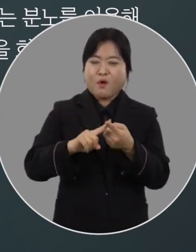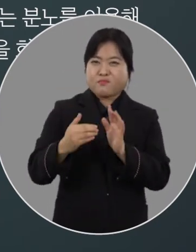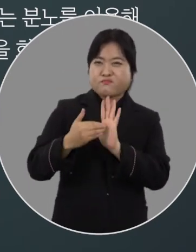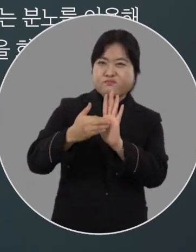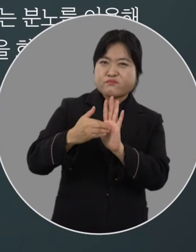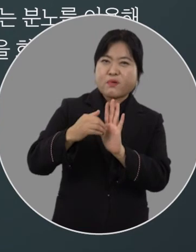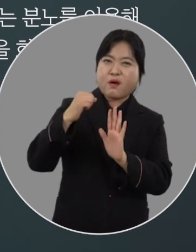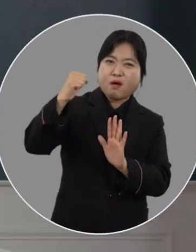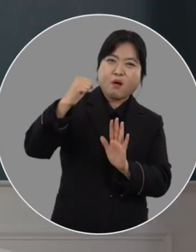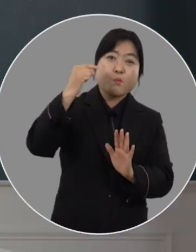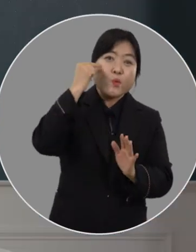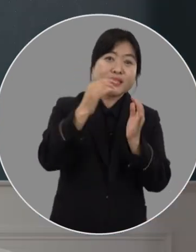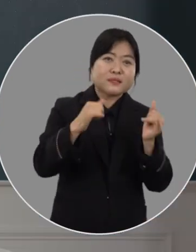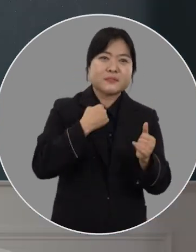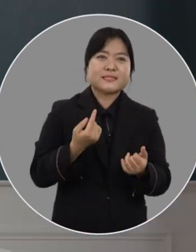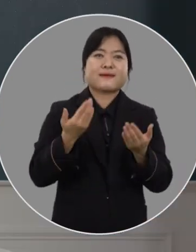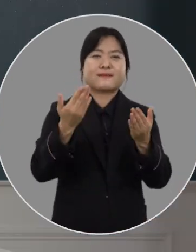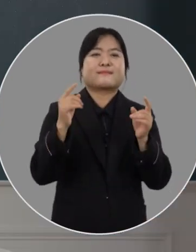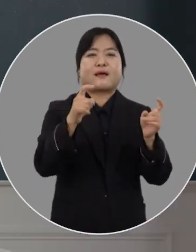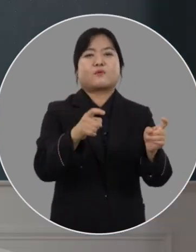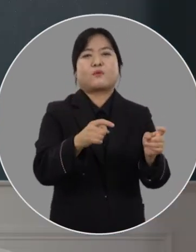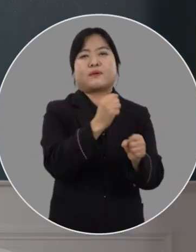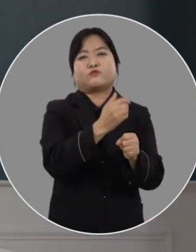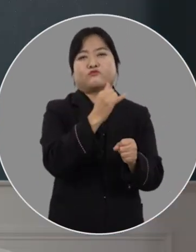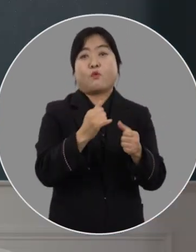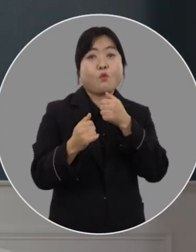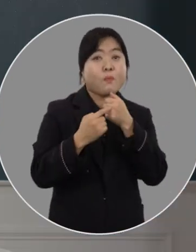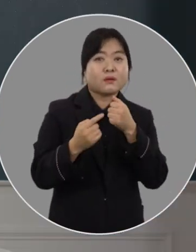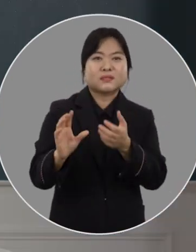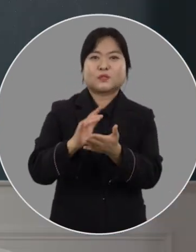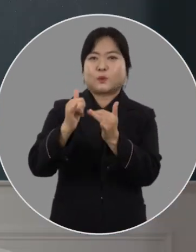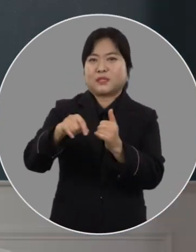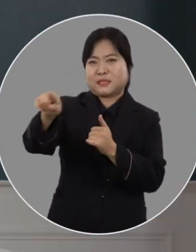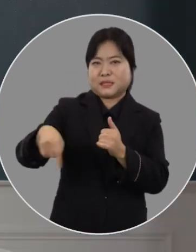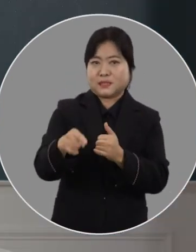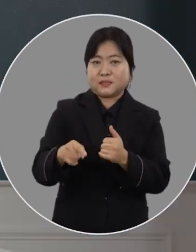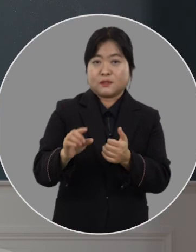사람들을 희생양으로 만들 수 있습니다. 로마 제국은 누구를요?